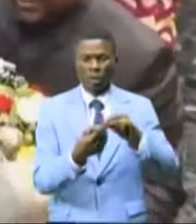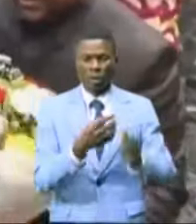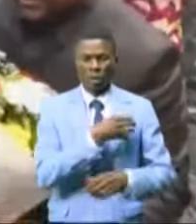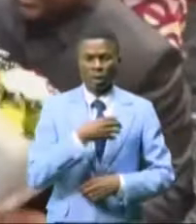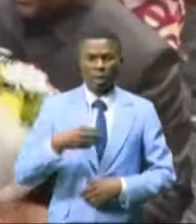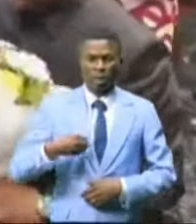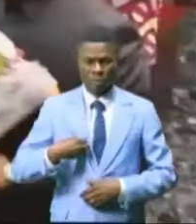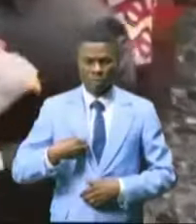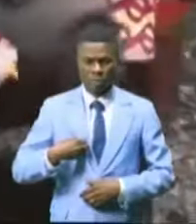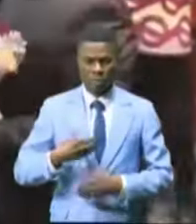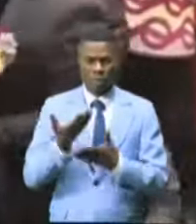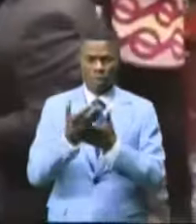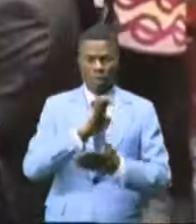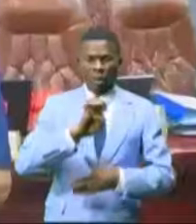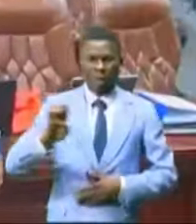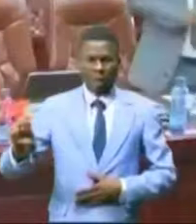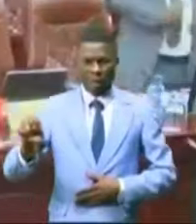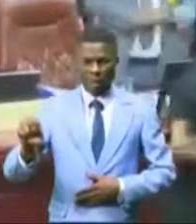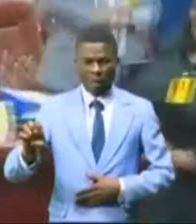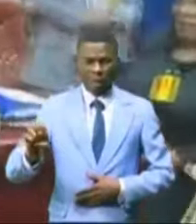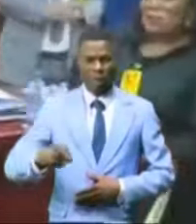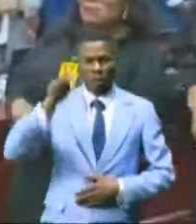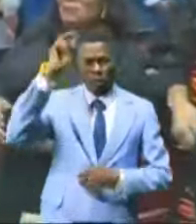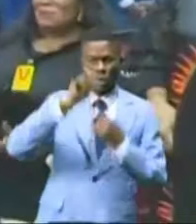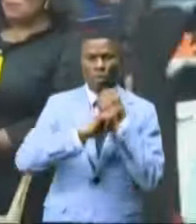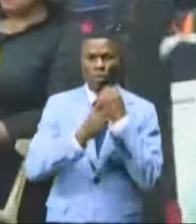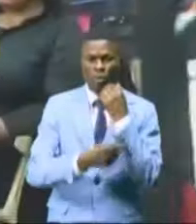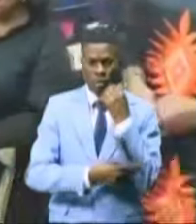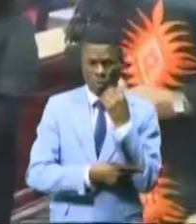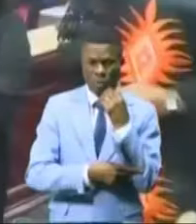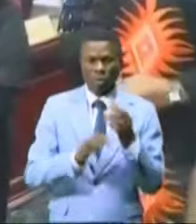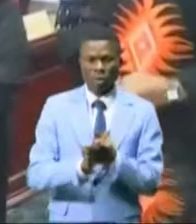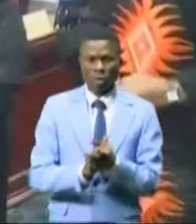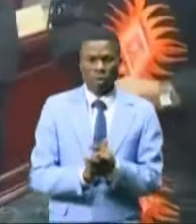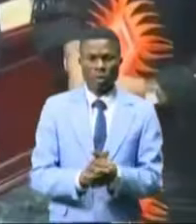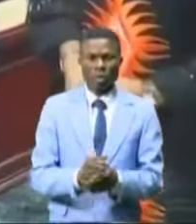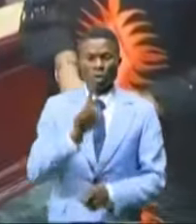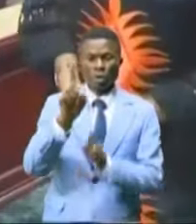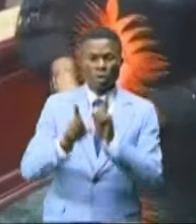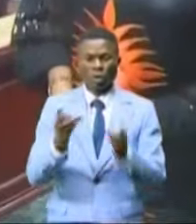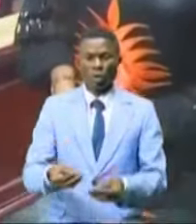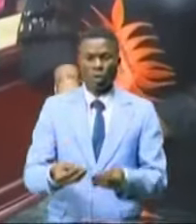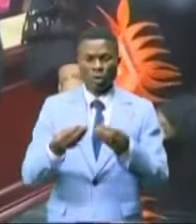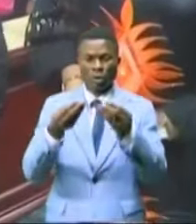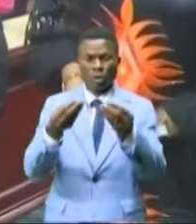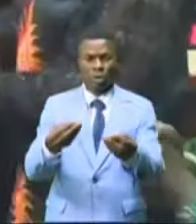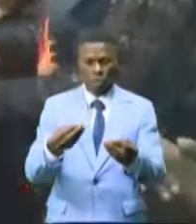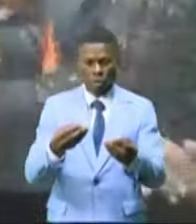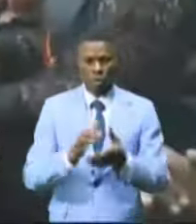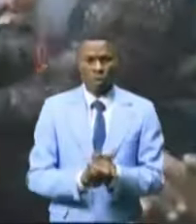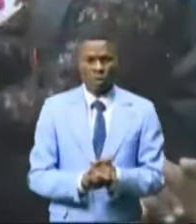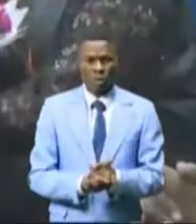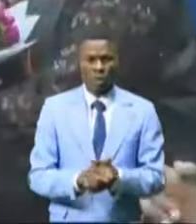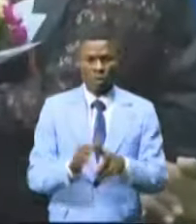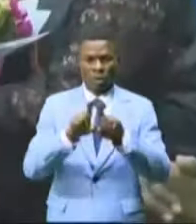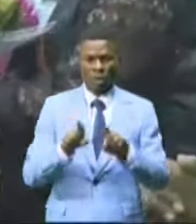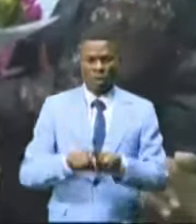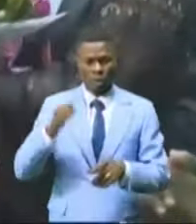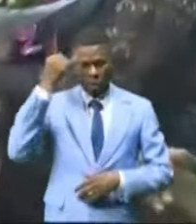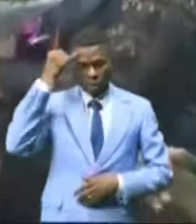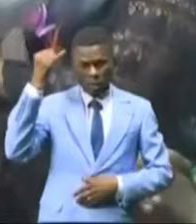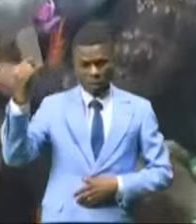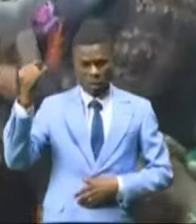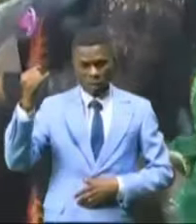qui font partie du gouvernement. Des bouquets de fleurs leur ont été offertes et une pensée a